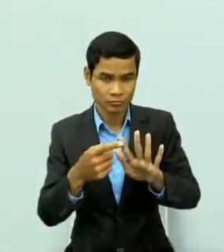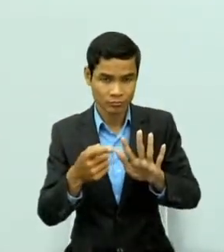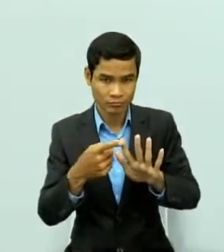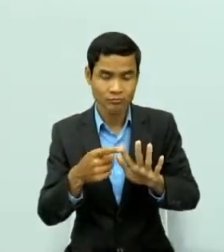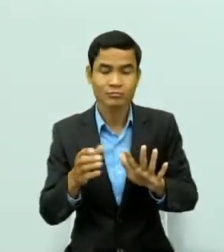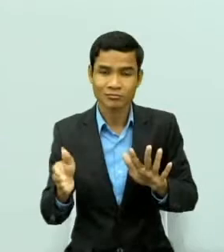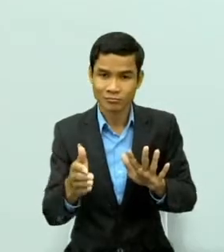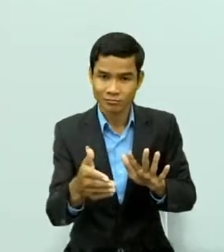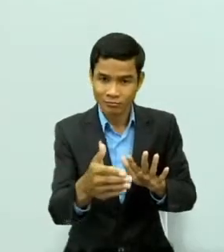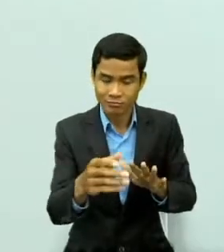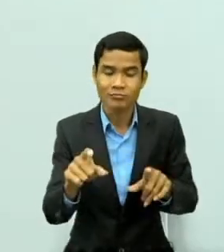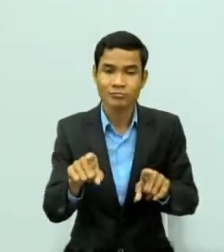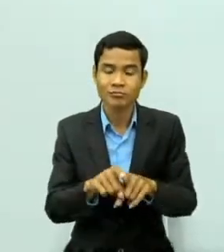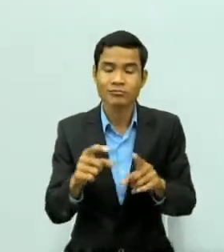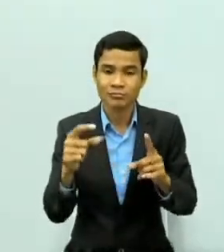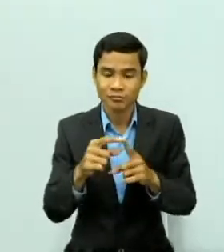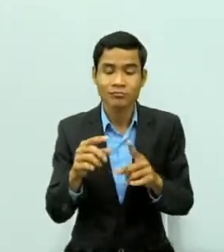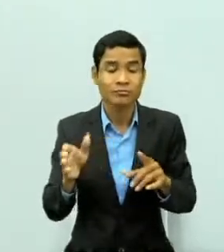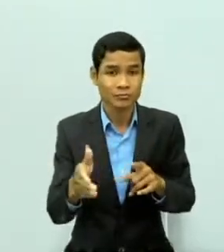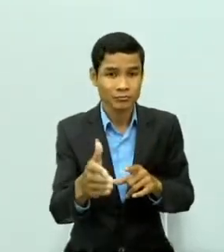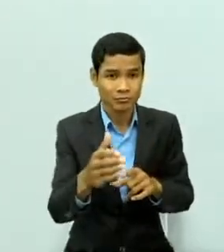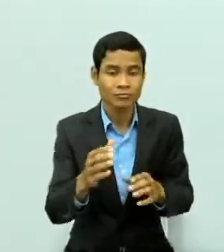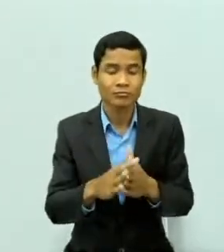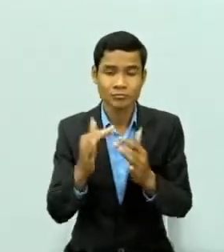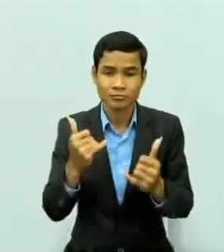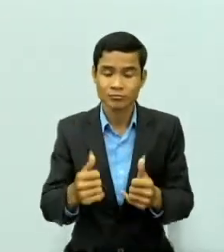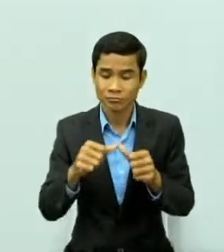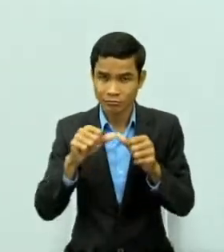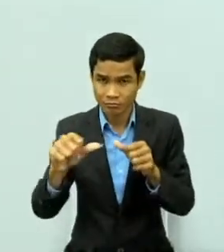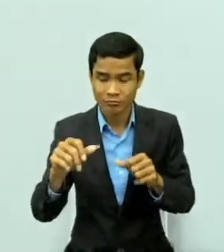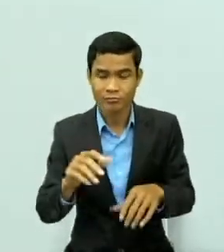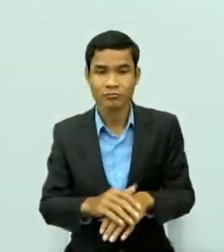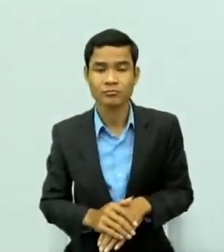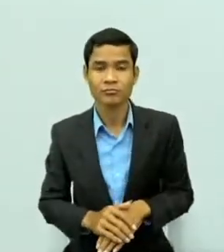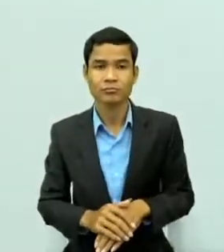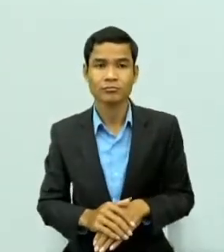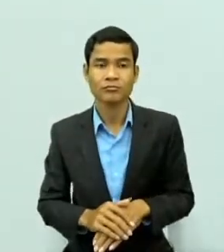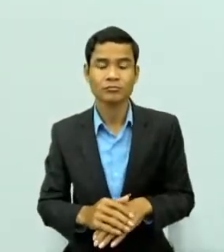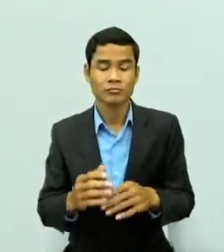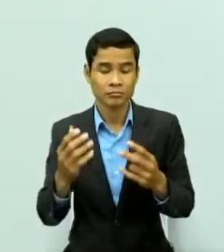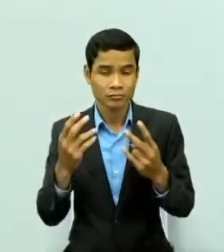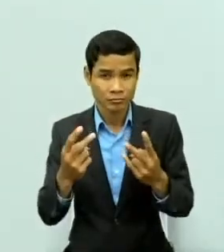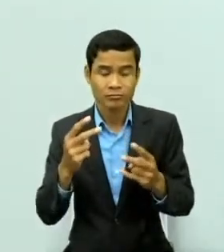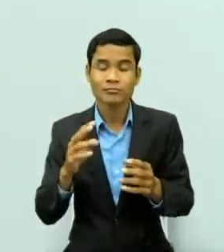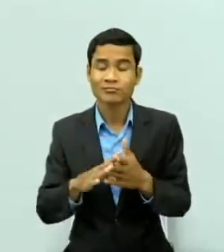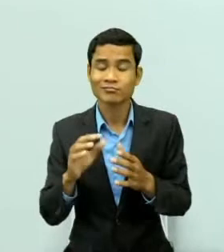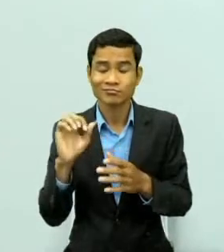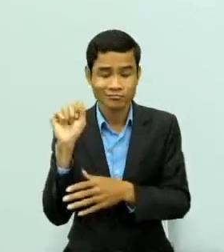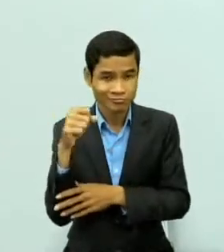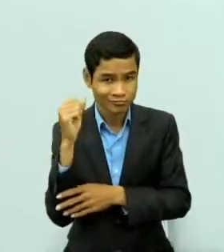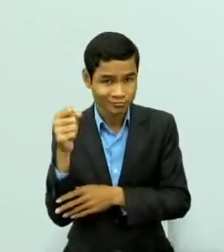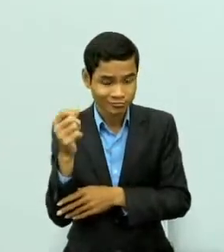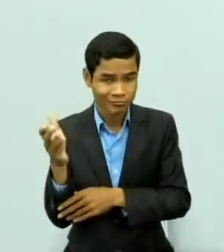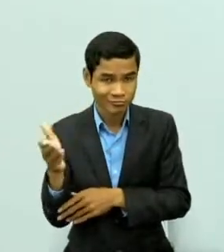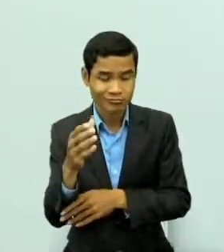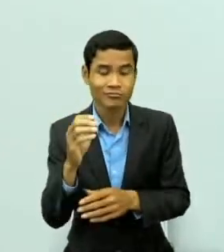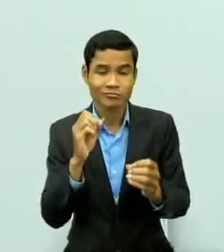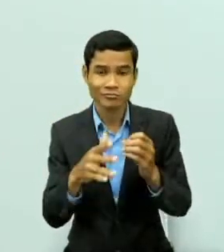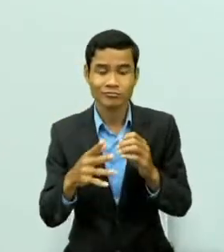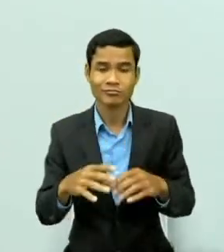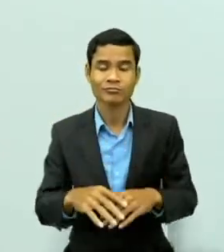ត្រីចាអរគុណឥឡូវកូនត្រៀមខ្លួនបន្តចាដើម្បីធ្វើចលនាណាចាប់ផ្ដើម